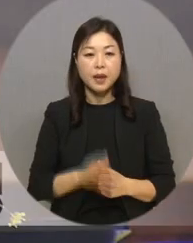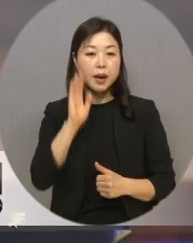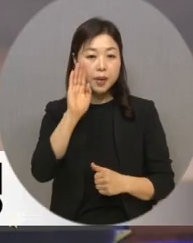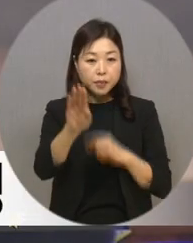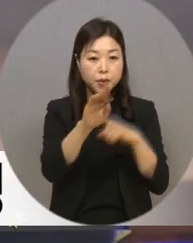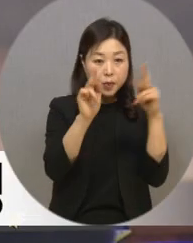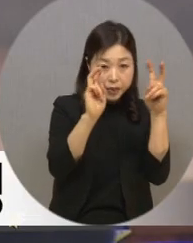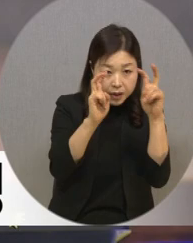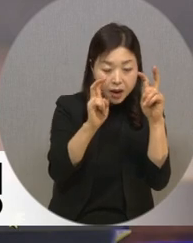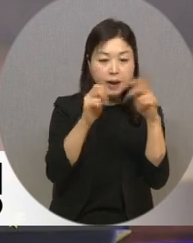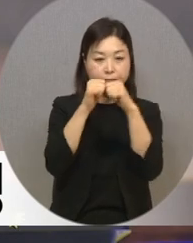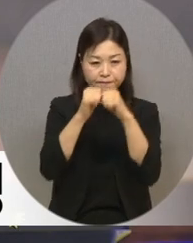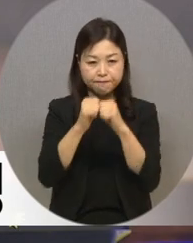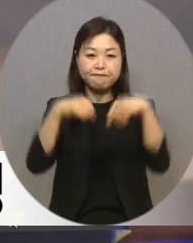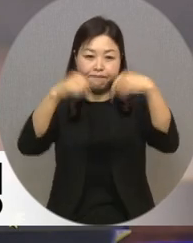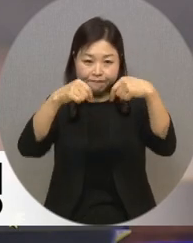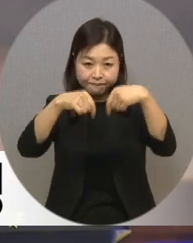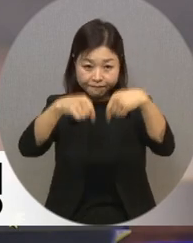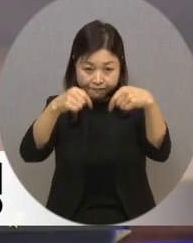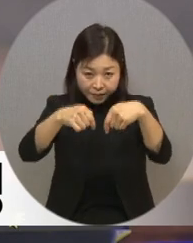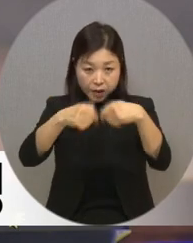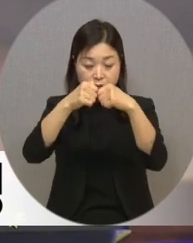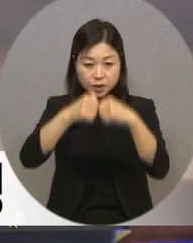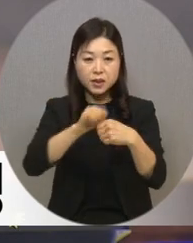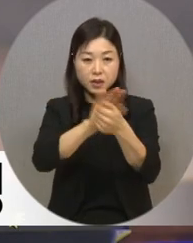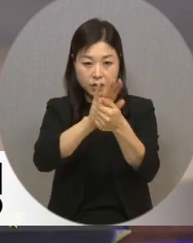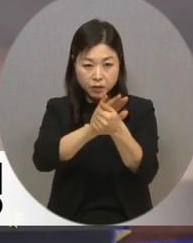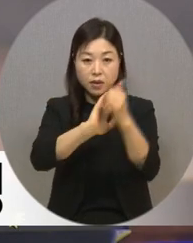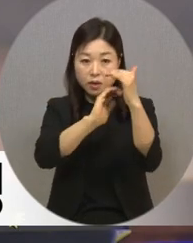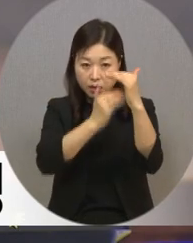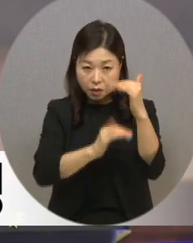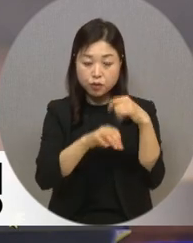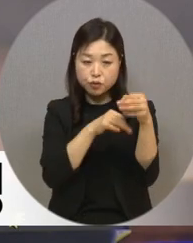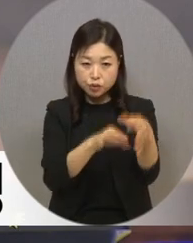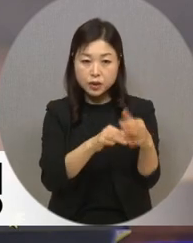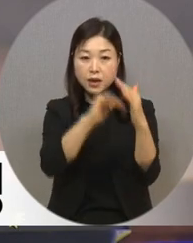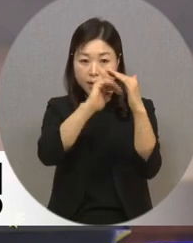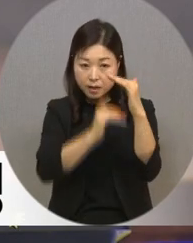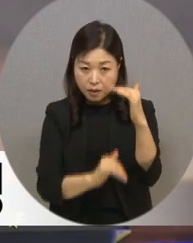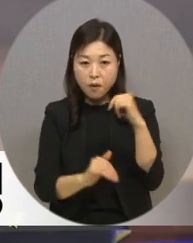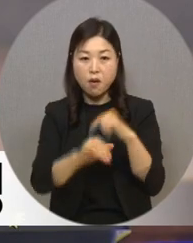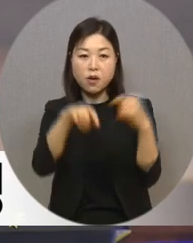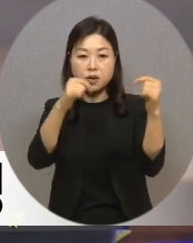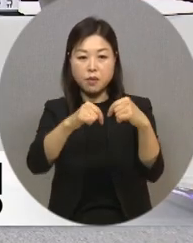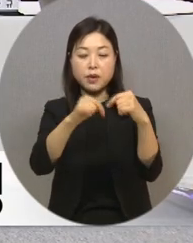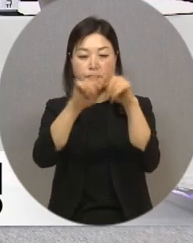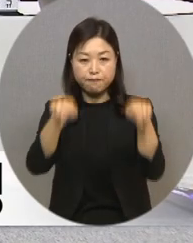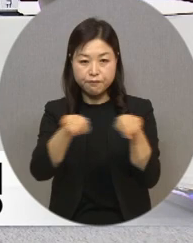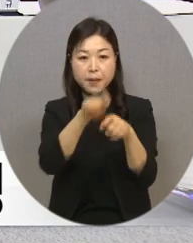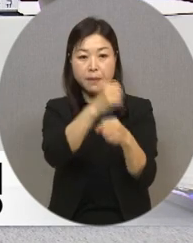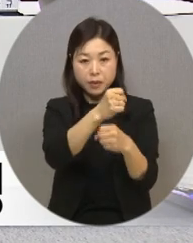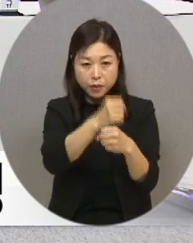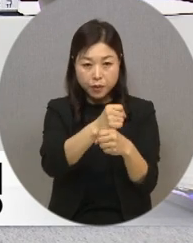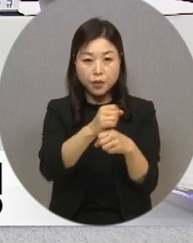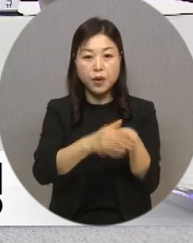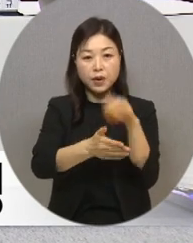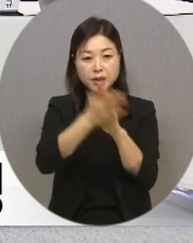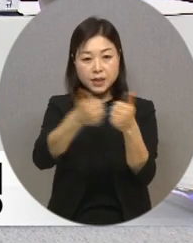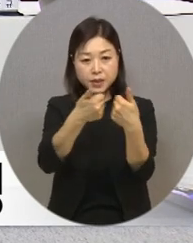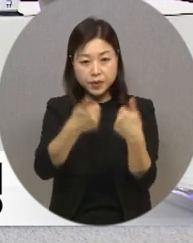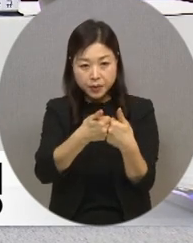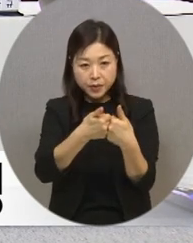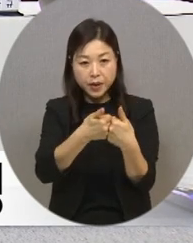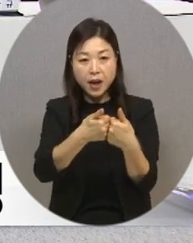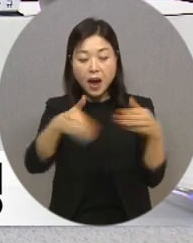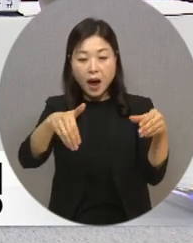기업과 세부적 논의를 통해 구체적인 지원 사항과 투자 조항 등 협의안을 마련하고 시 합의 체결